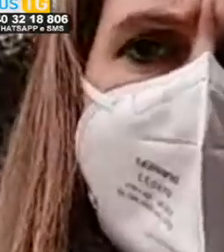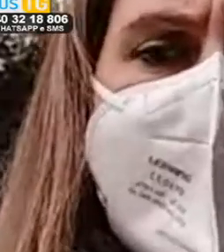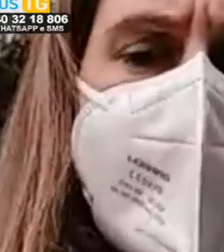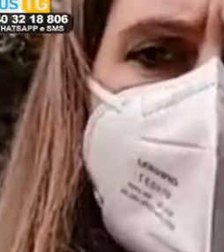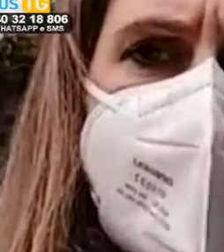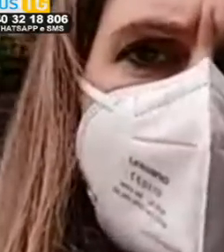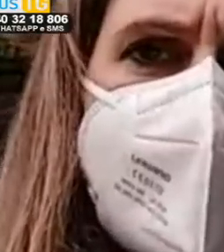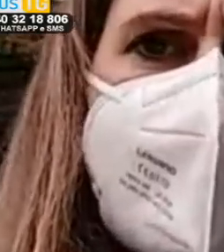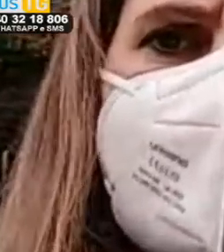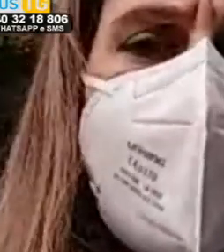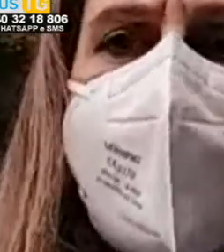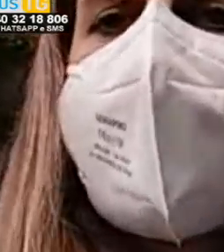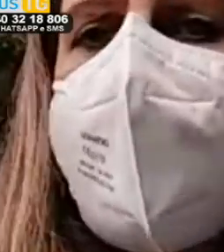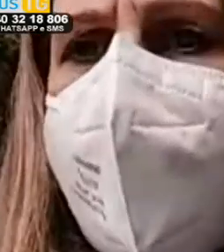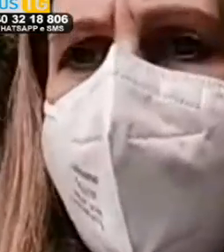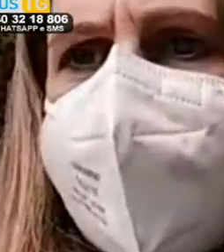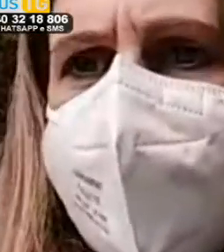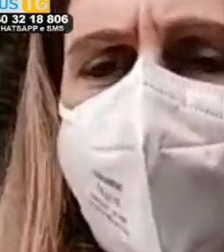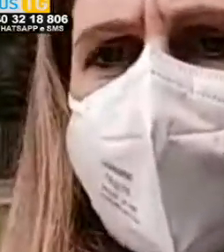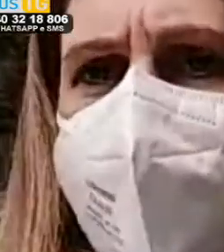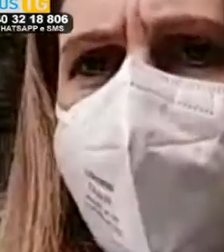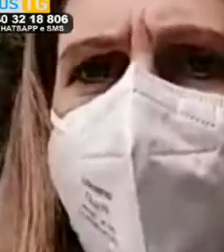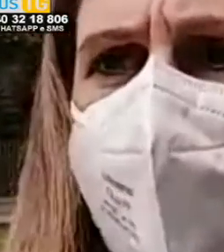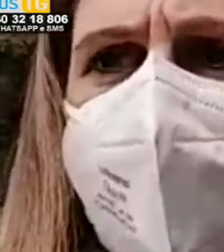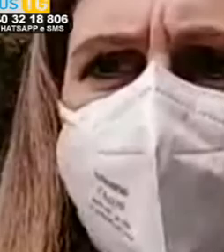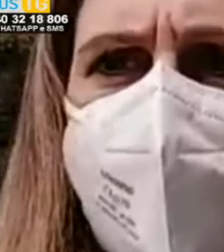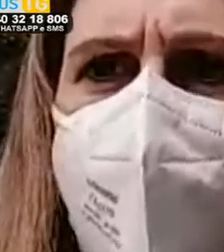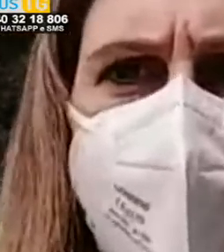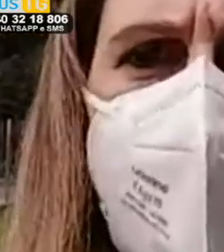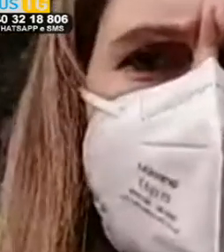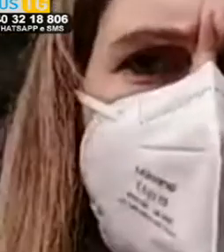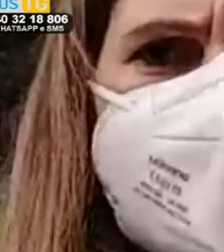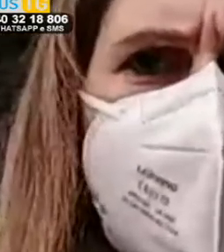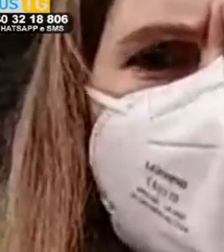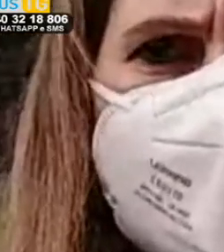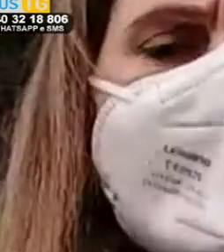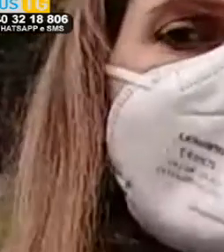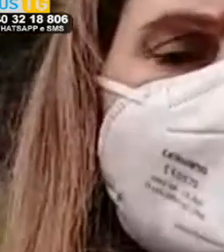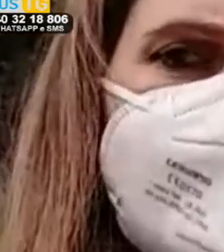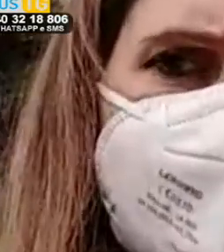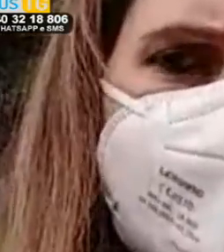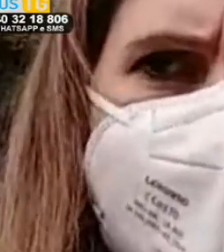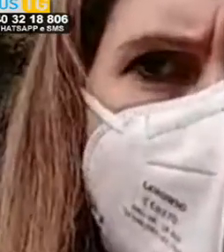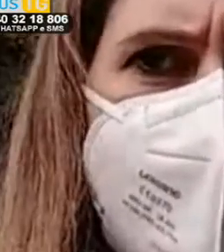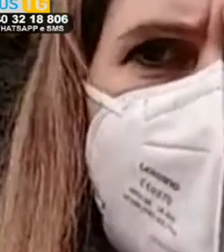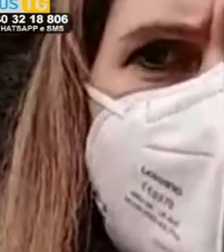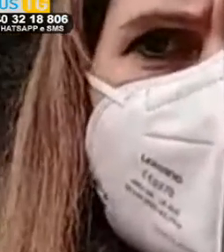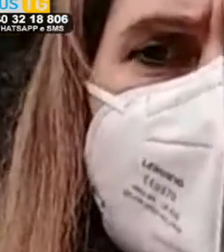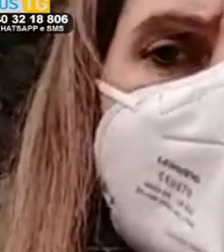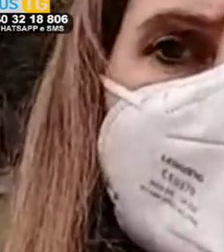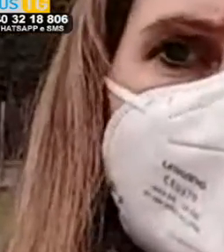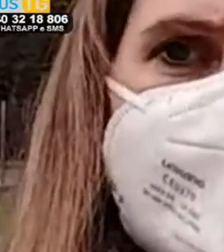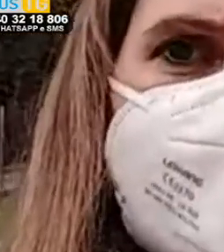misura del fatto che la gran parte di dosi che arrivano adesso servono per coprire le seconde, i richiami,